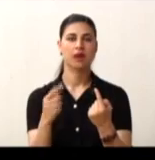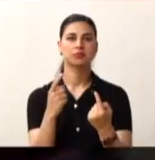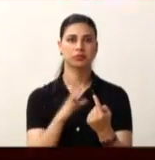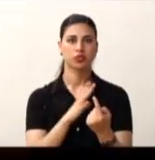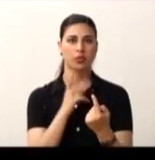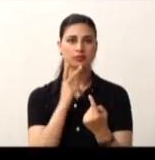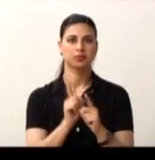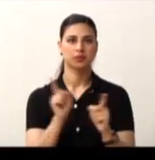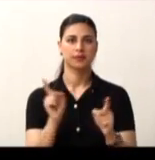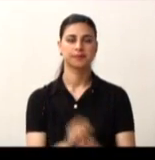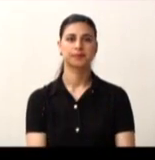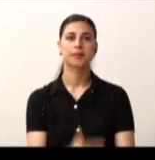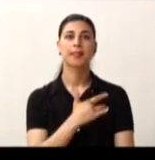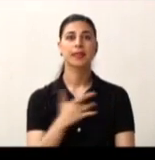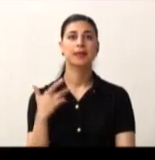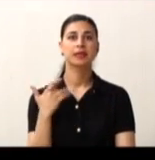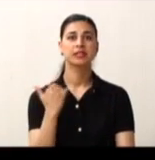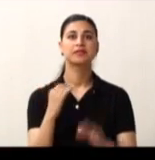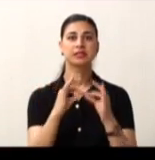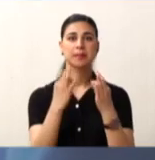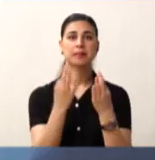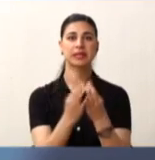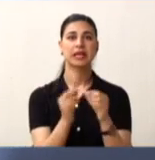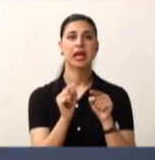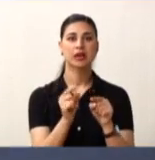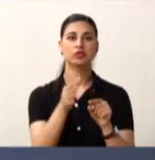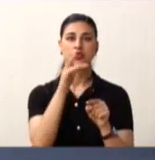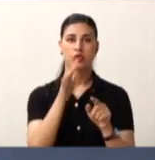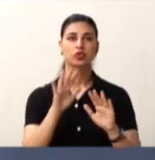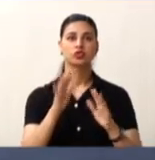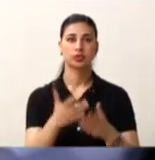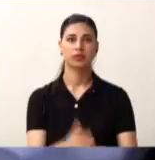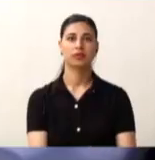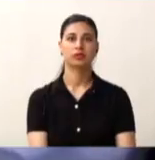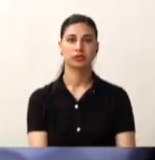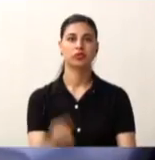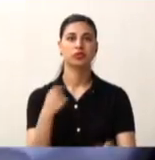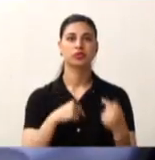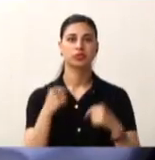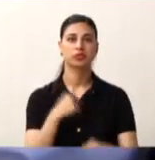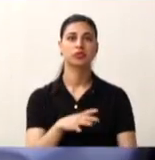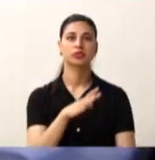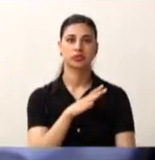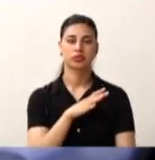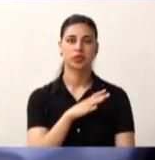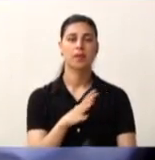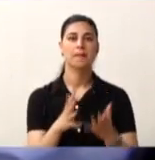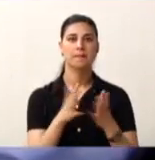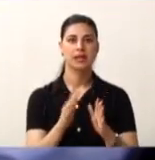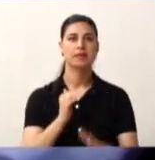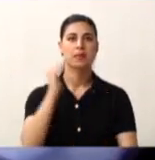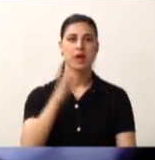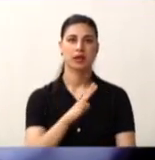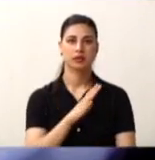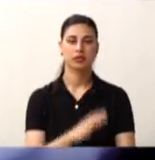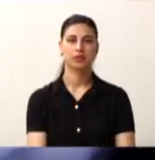აღმოჩნდა. ფილტვის ბრტყელურჯედოვანი კარცინომის შემთხვევაში უჯრედებში გლუკოზის მაჩვენებელი გაცილებით მაღალი